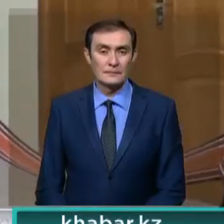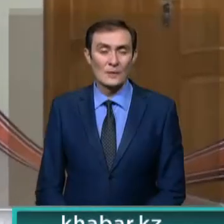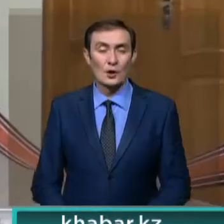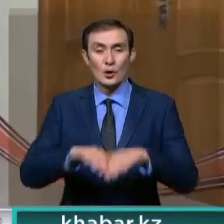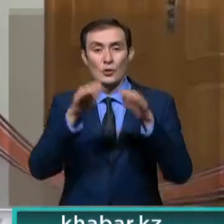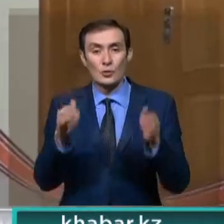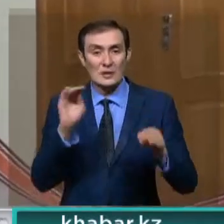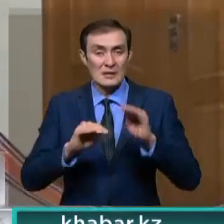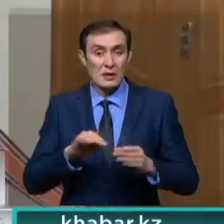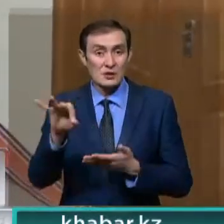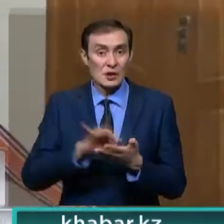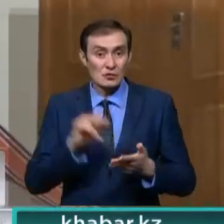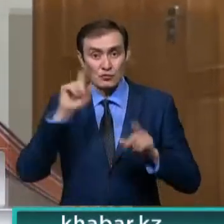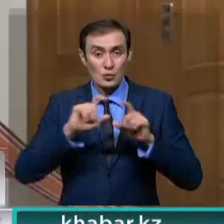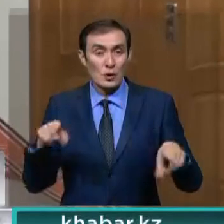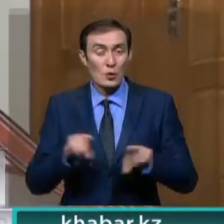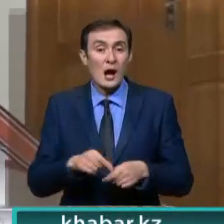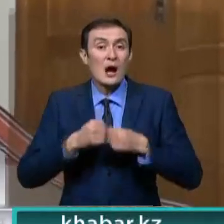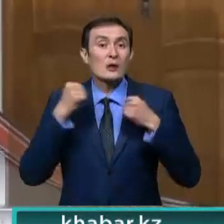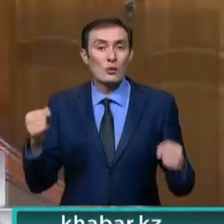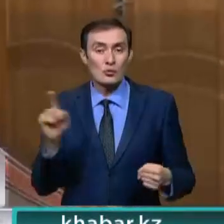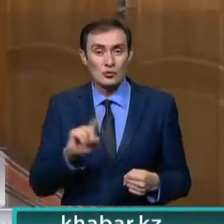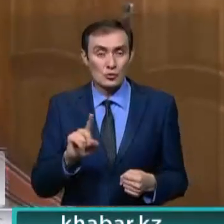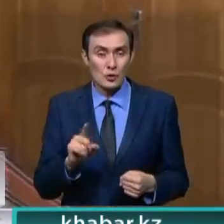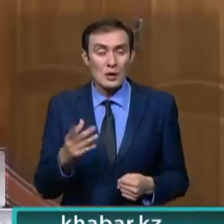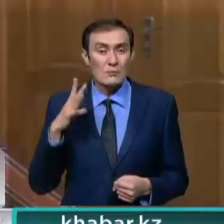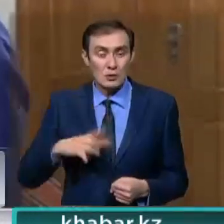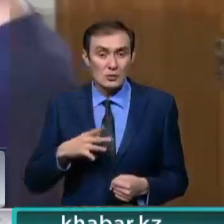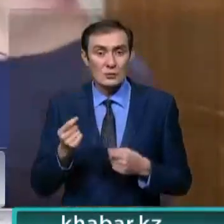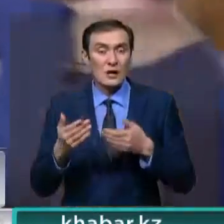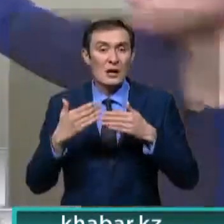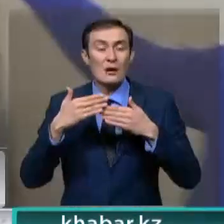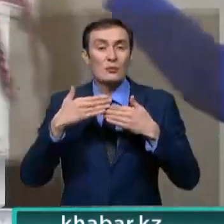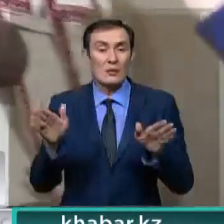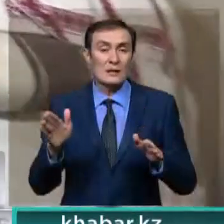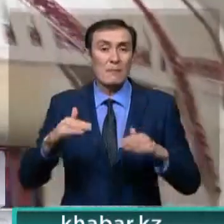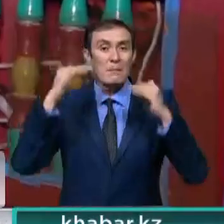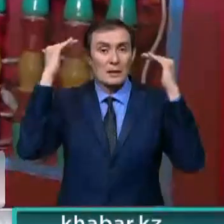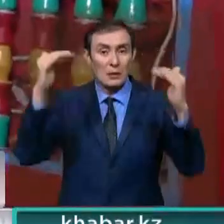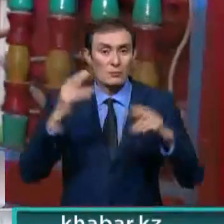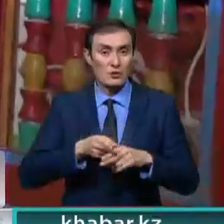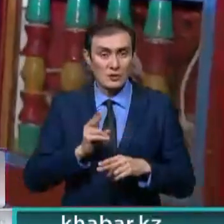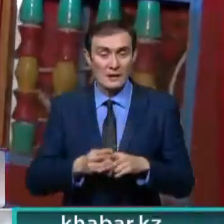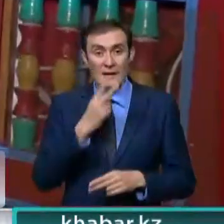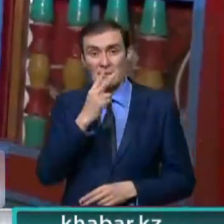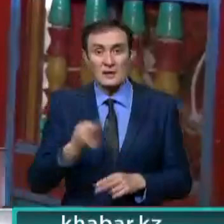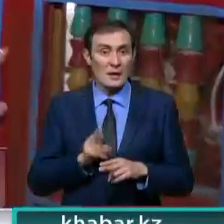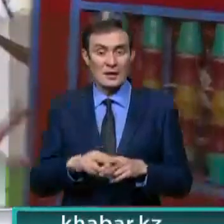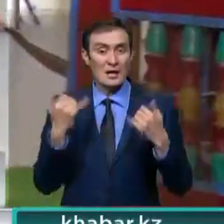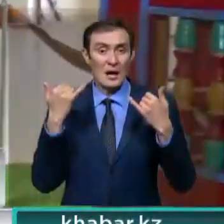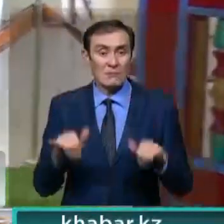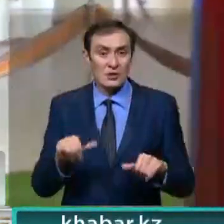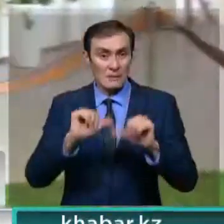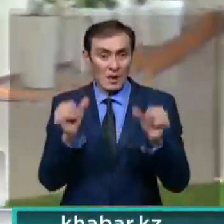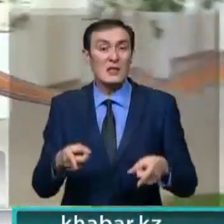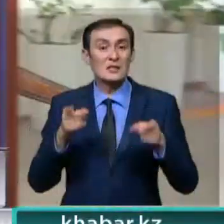Юрту собрали прямо в школе. Она настолько огромная, что частично пришлось разобрать потолок. Как вы видите, это не обычный макет,